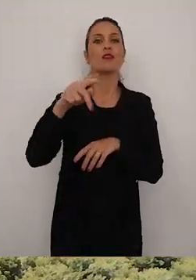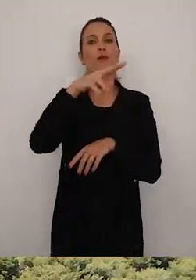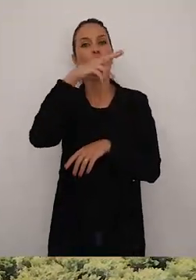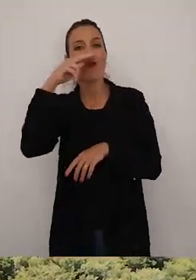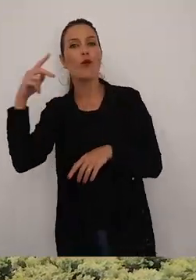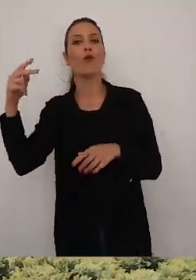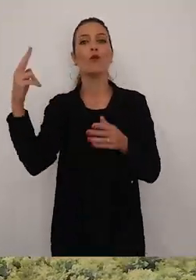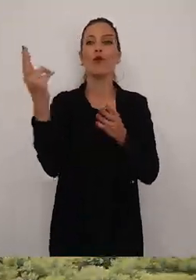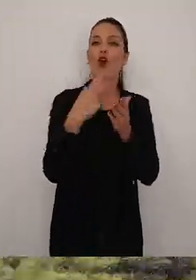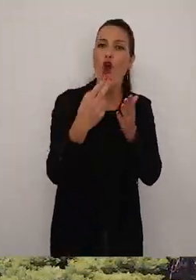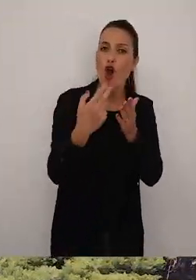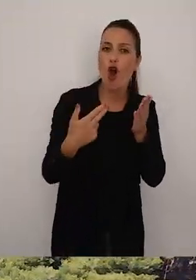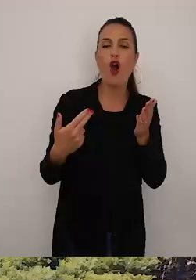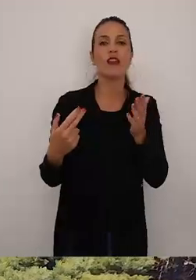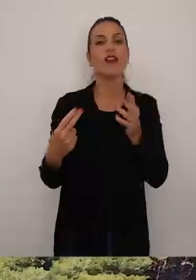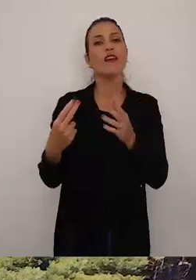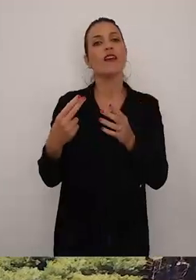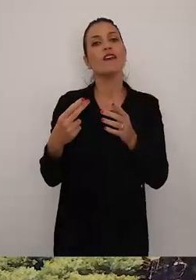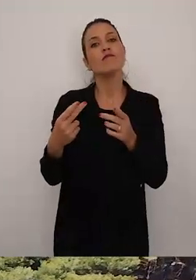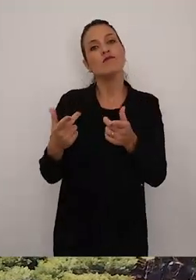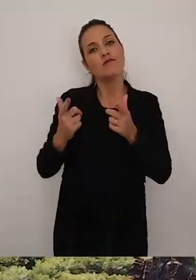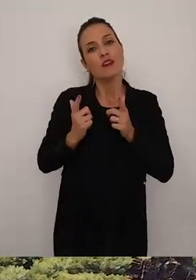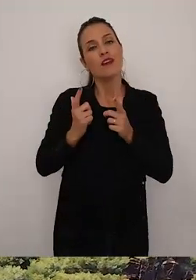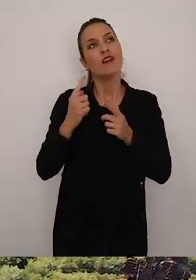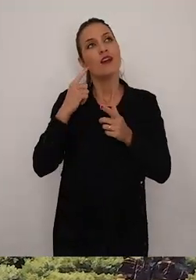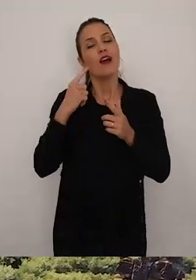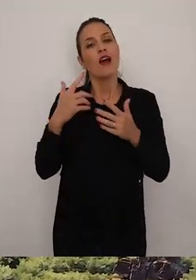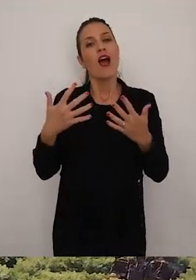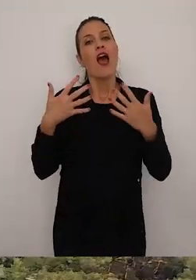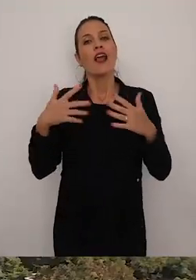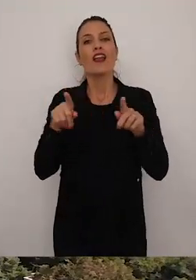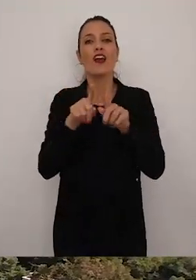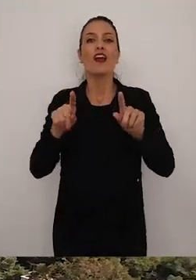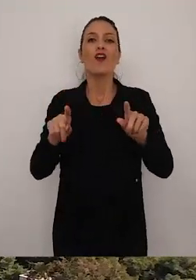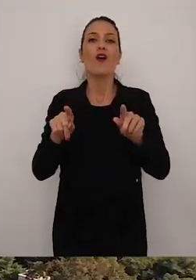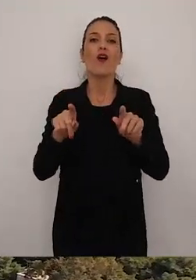tra profumi e colori che ricordano mitologici paesaggi paradisiaci.